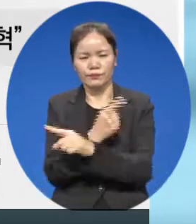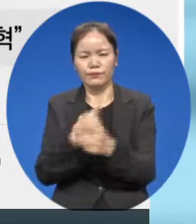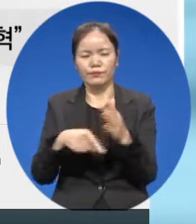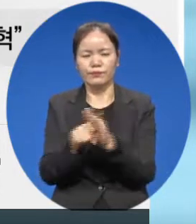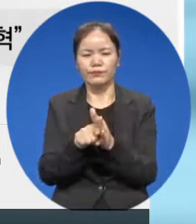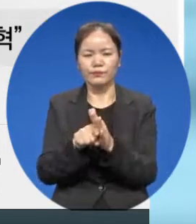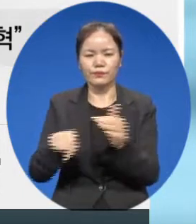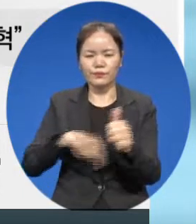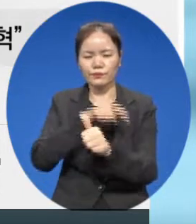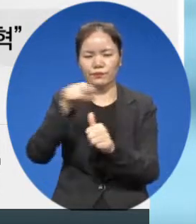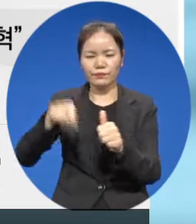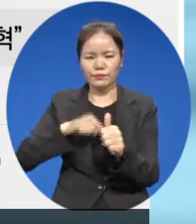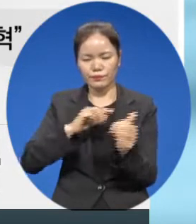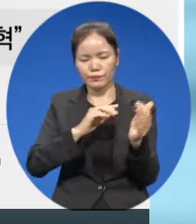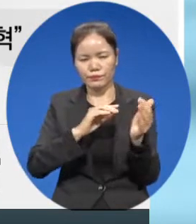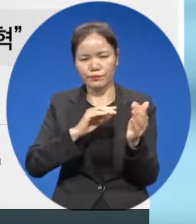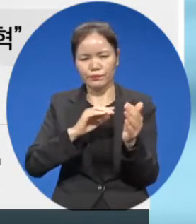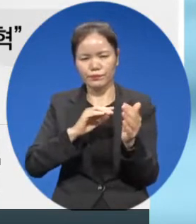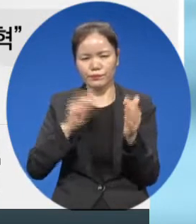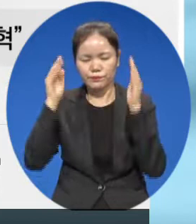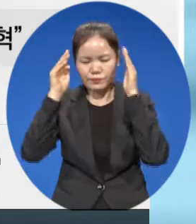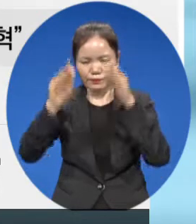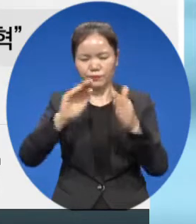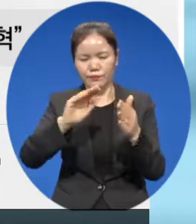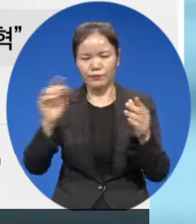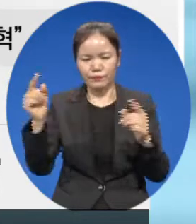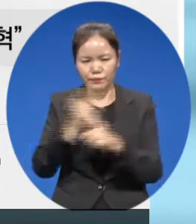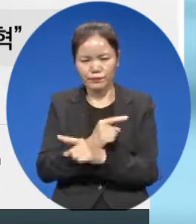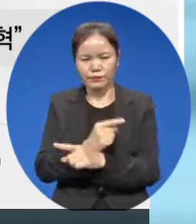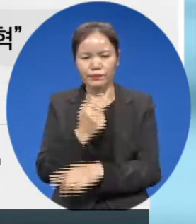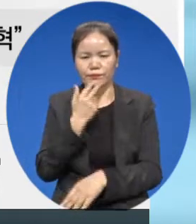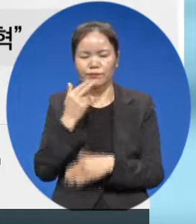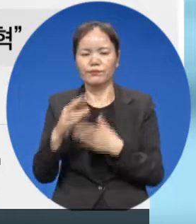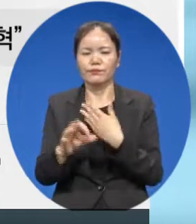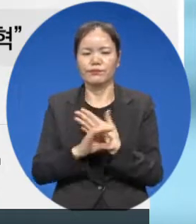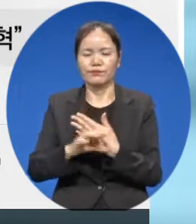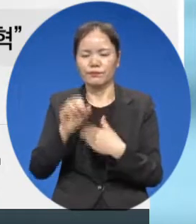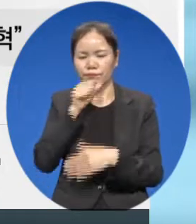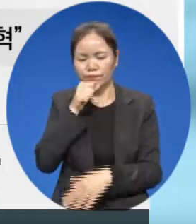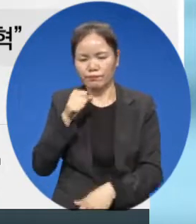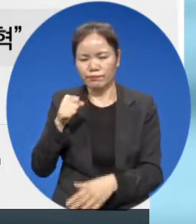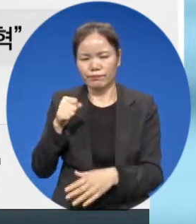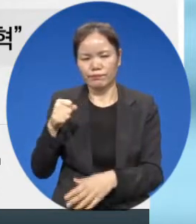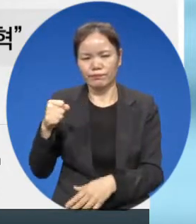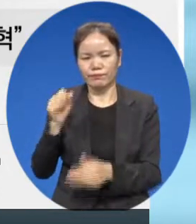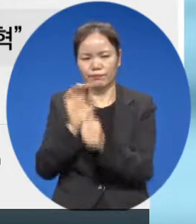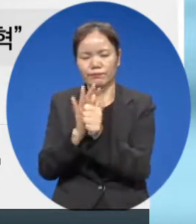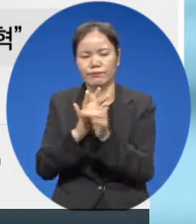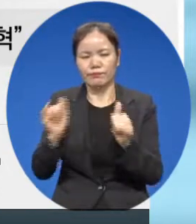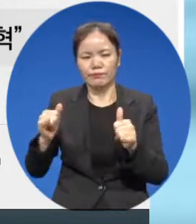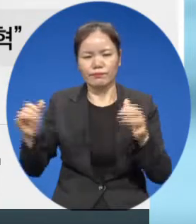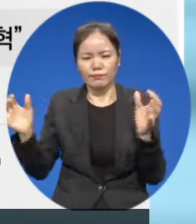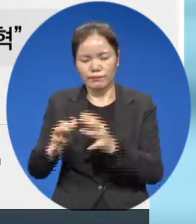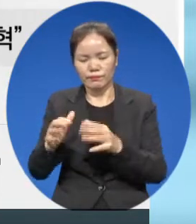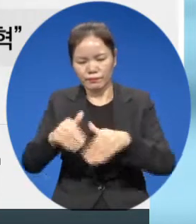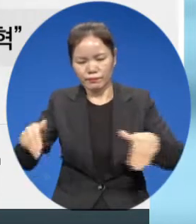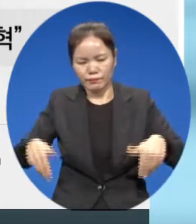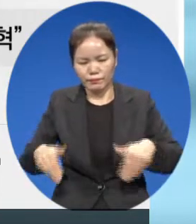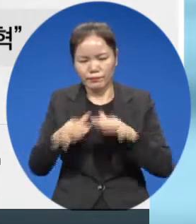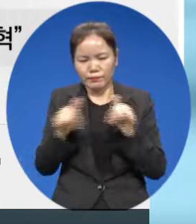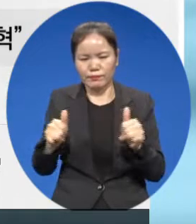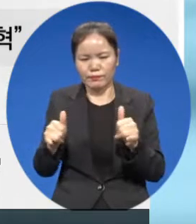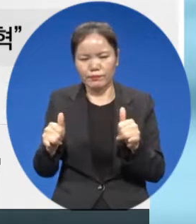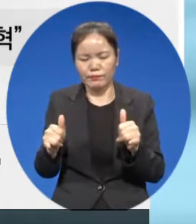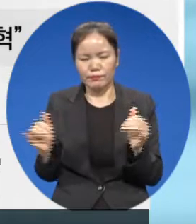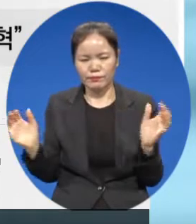여론이 흐름 자체를 검찰 이야기란 쪽을 가지 않으면 이게 이제 지지층을 결집하고 또 중도층 있는 사람들을 끌어오는 데 상당히 한계가 있을 것으로